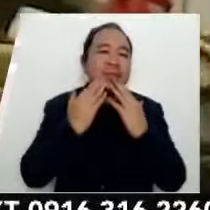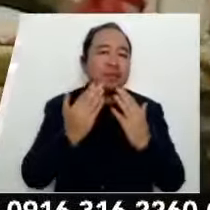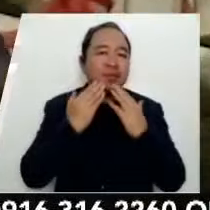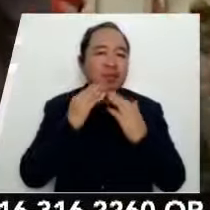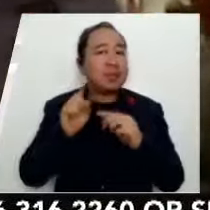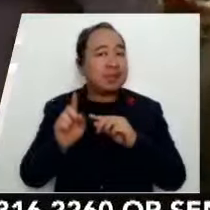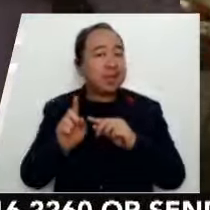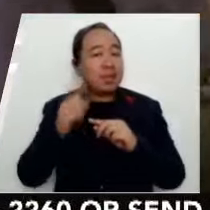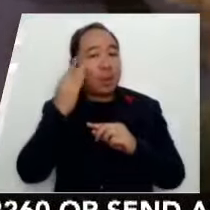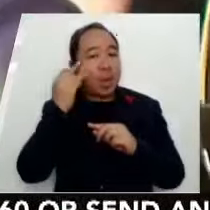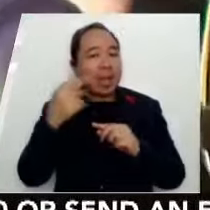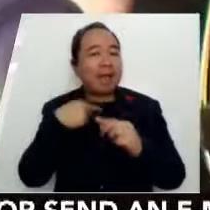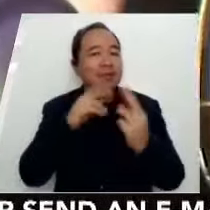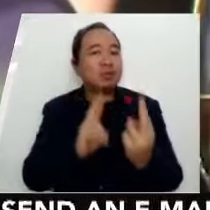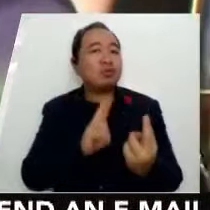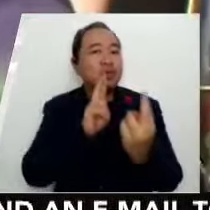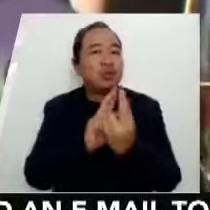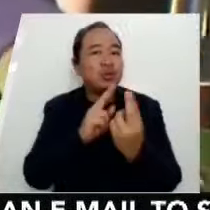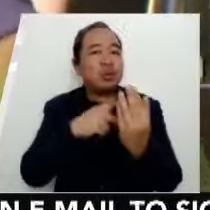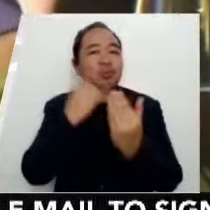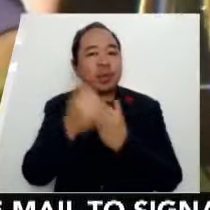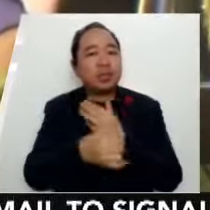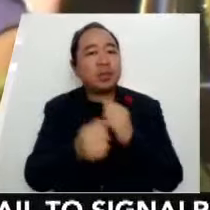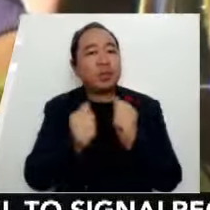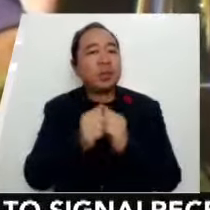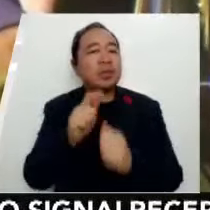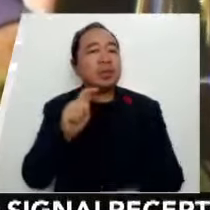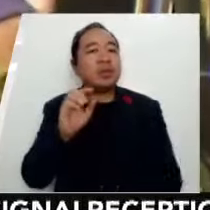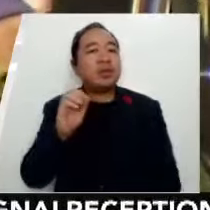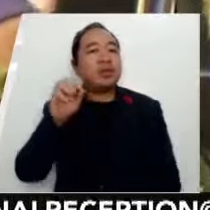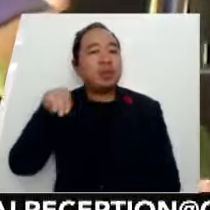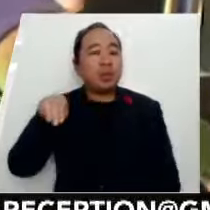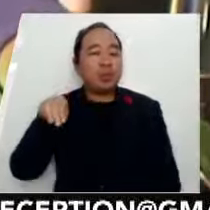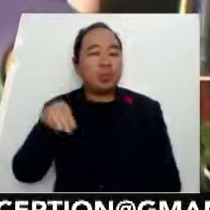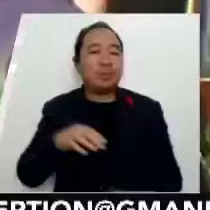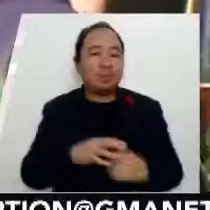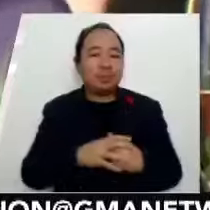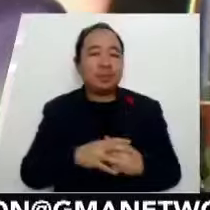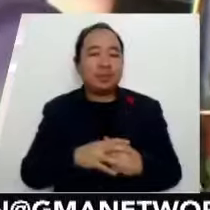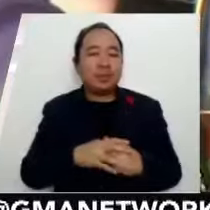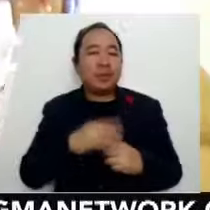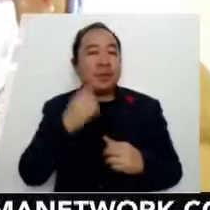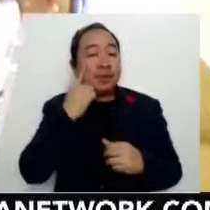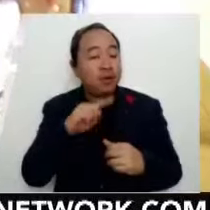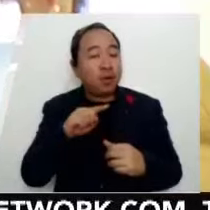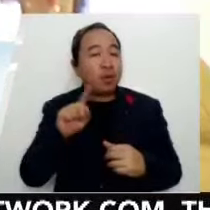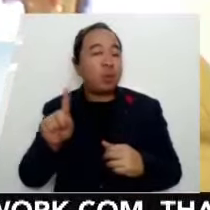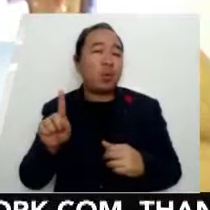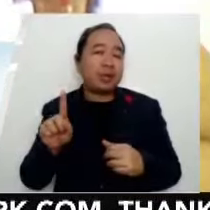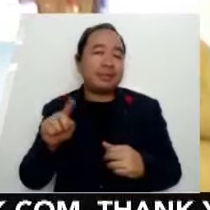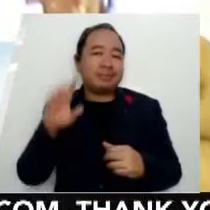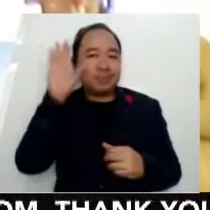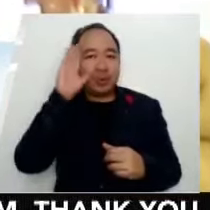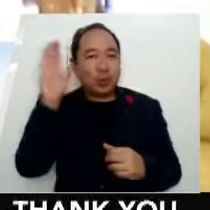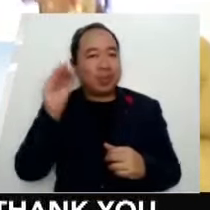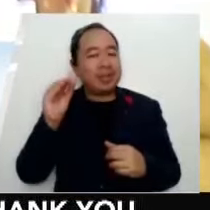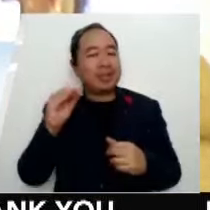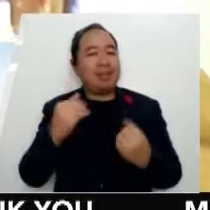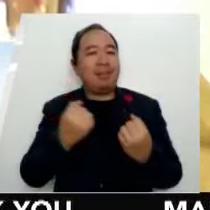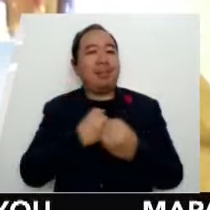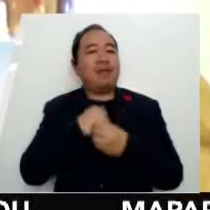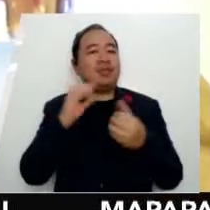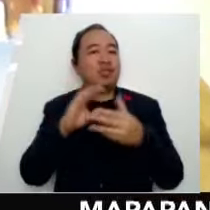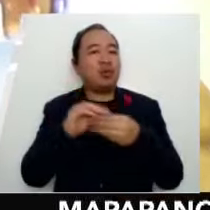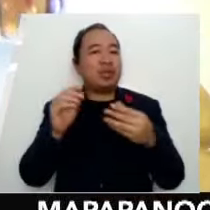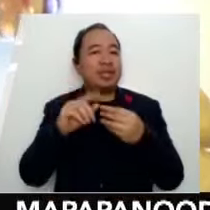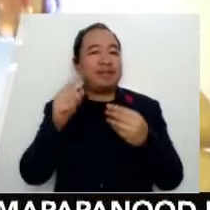reunion project sila ni Tom Rodriguez para yan sa isang naiibang love story sa pelikula